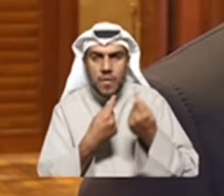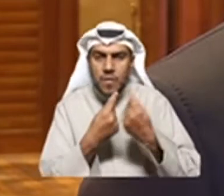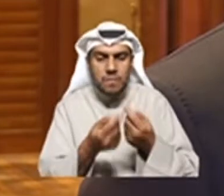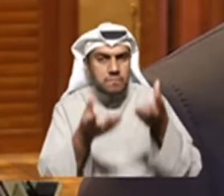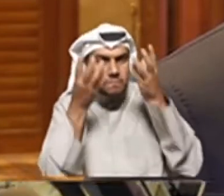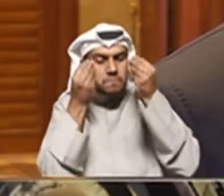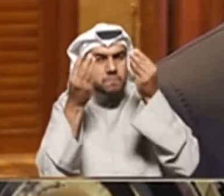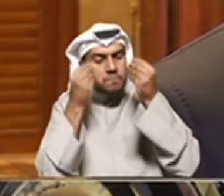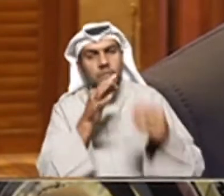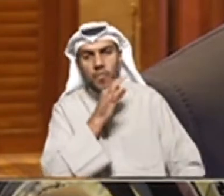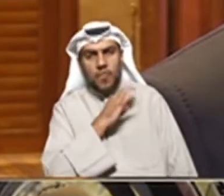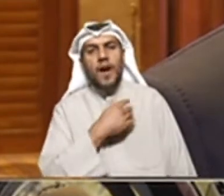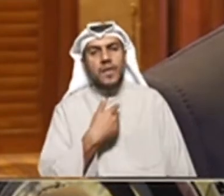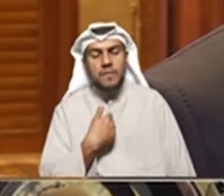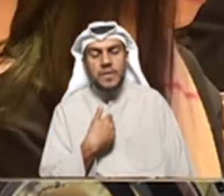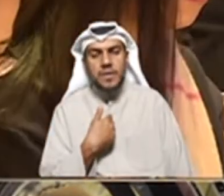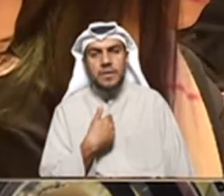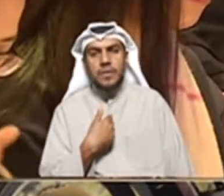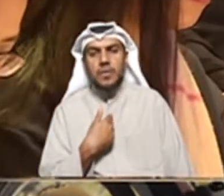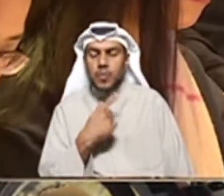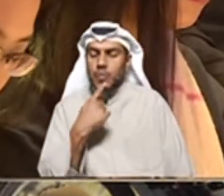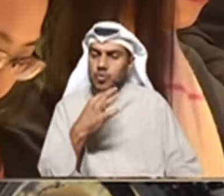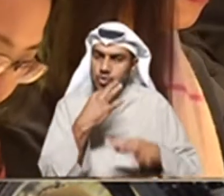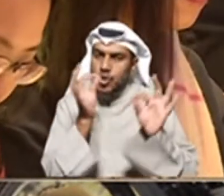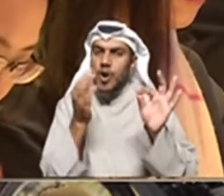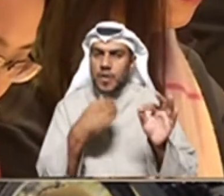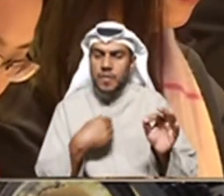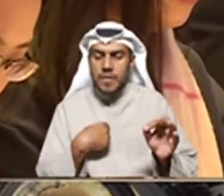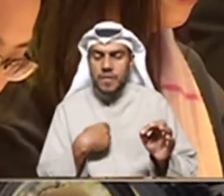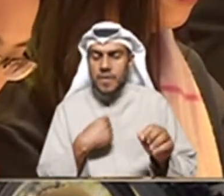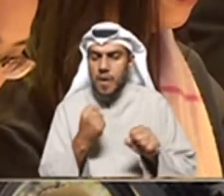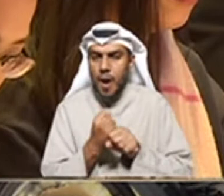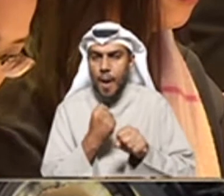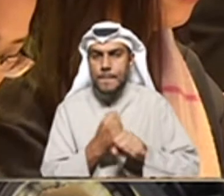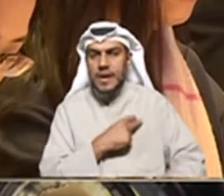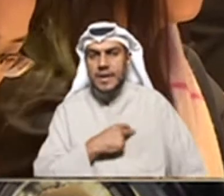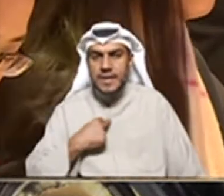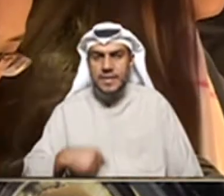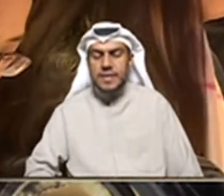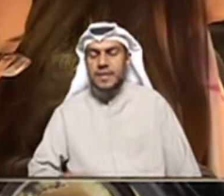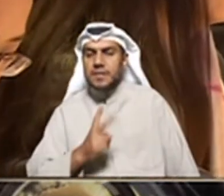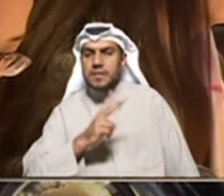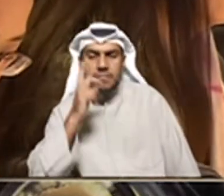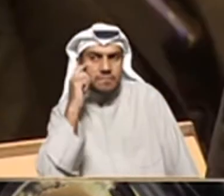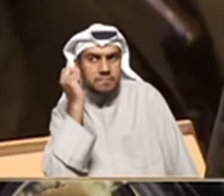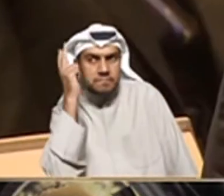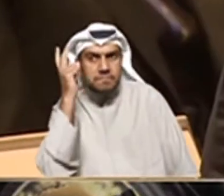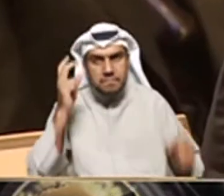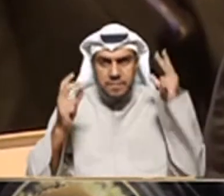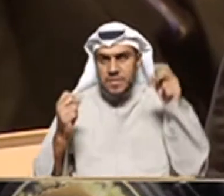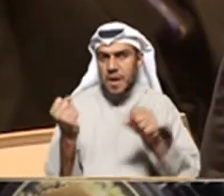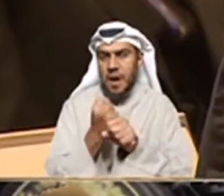من المعلومات المفيدة. نحن على استعداد لاستخدام تقنياتنا المتقدمة في تحليل البيانات لبناء البنية